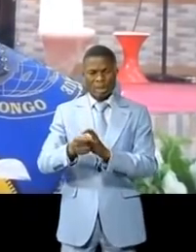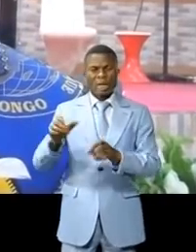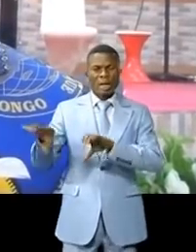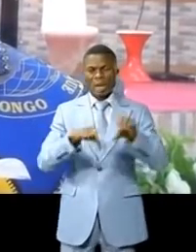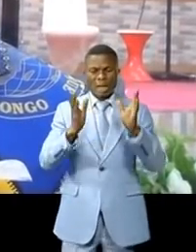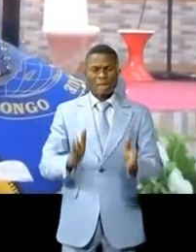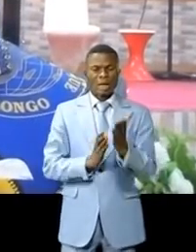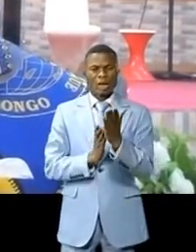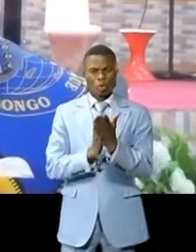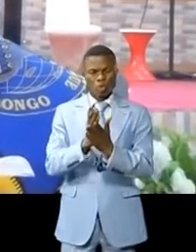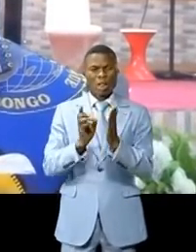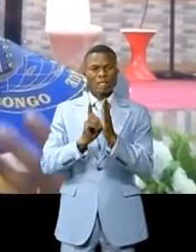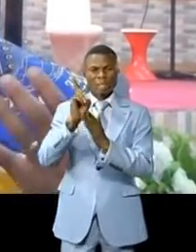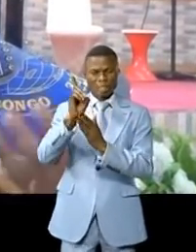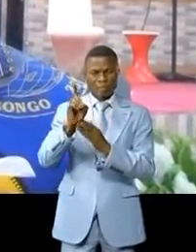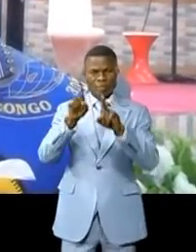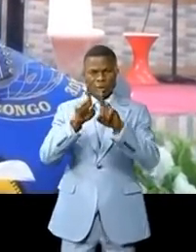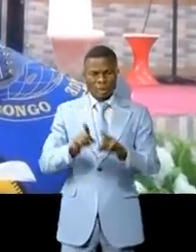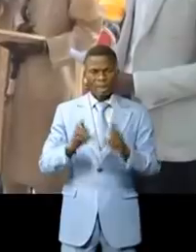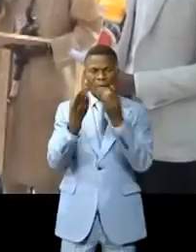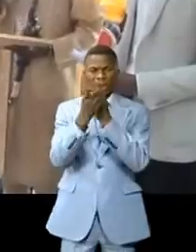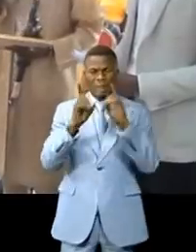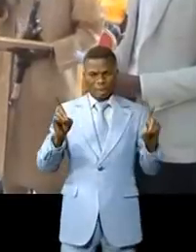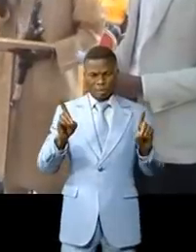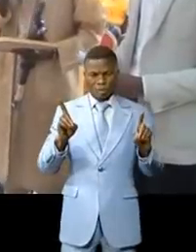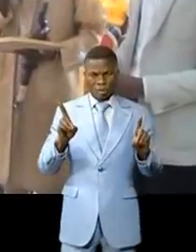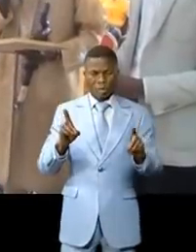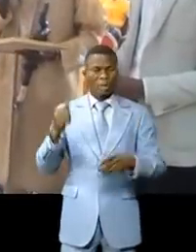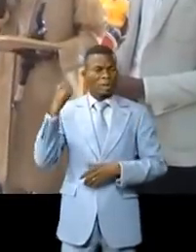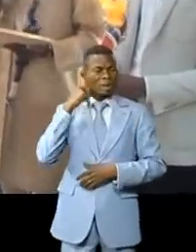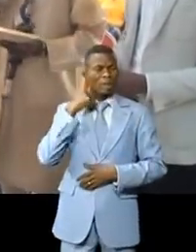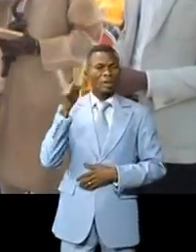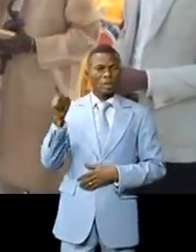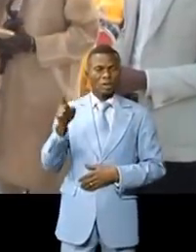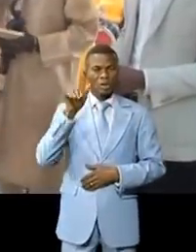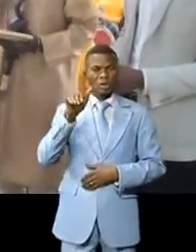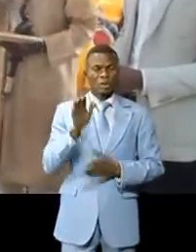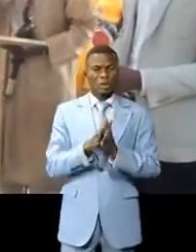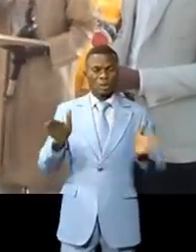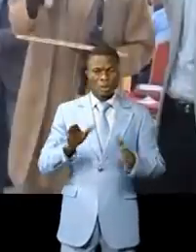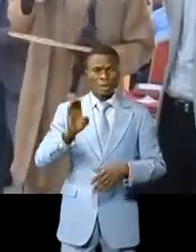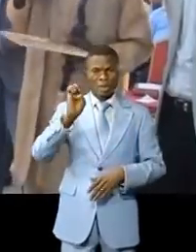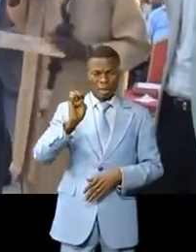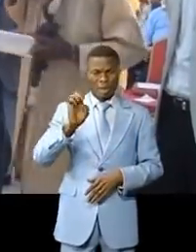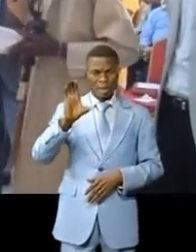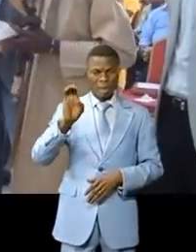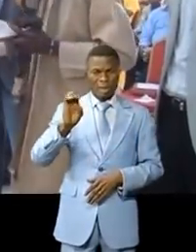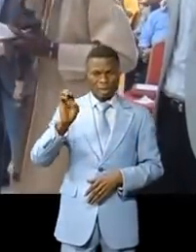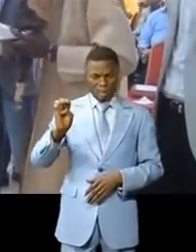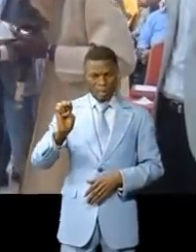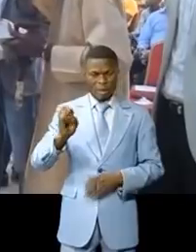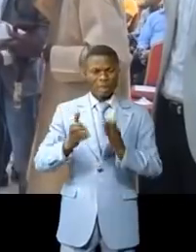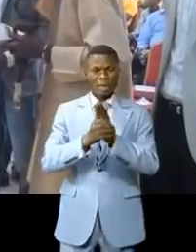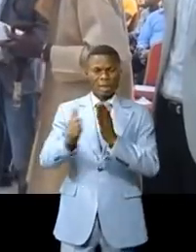acteurs de développement et de la démocratie. Docteur Kosmaoui Lungula, directeur général de l'ICSN sortant, ses